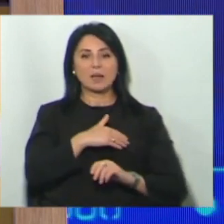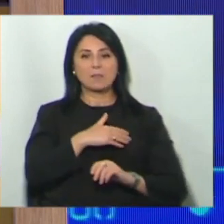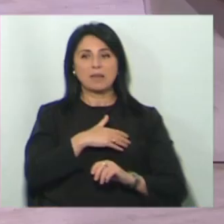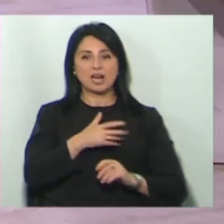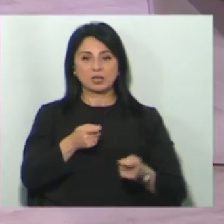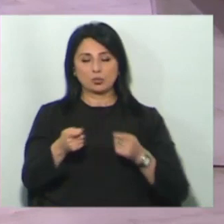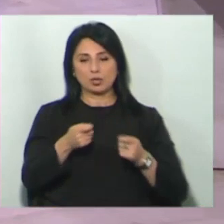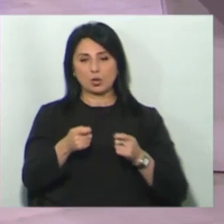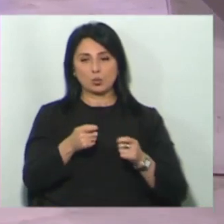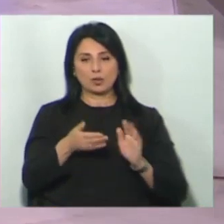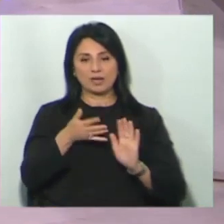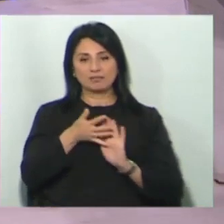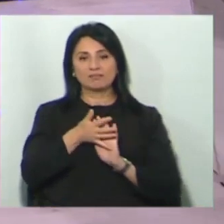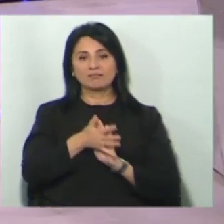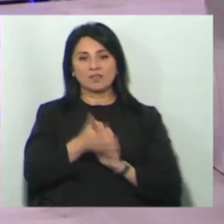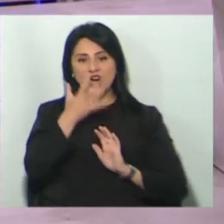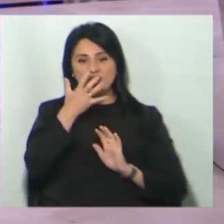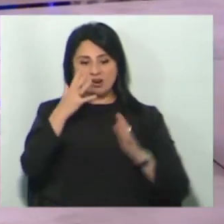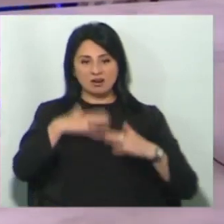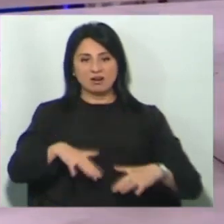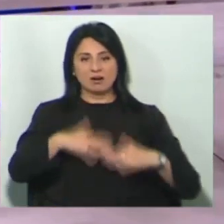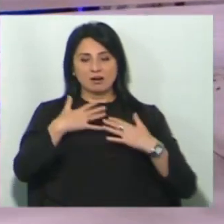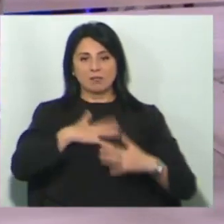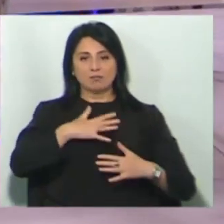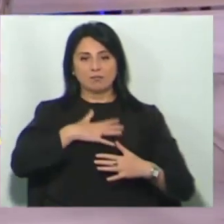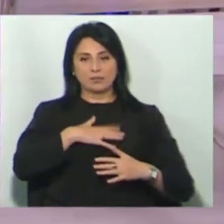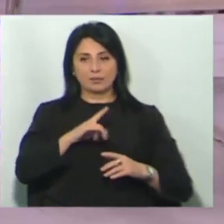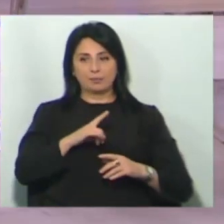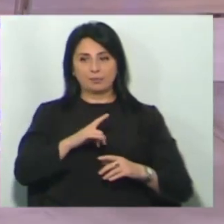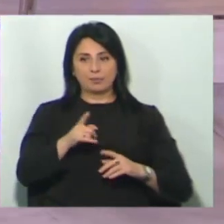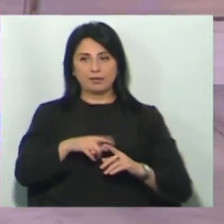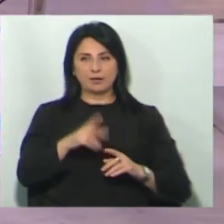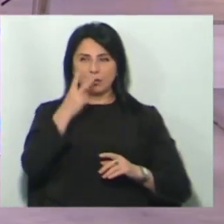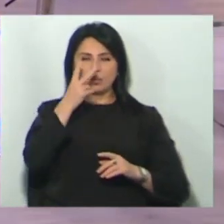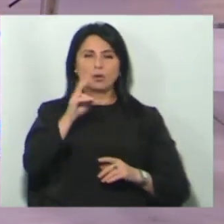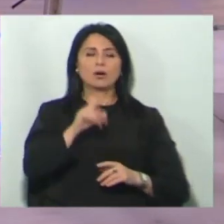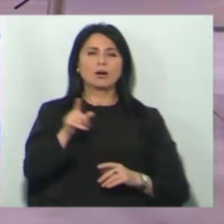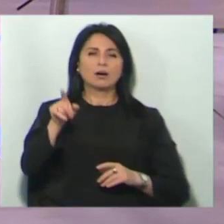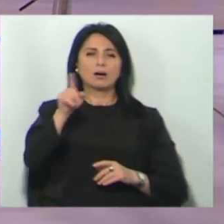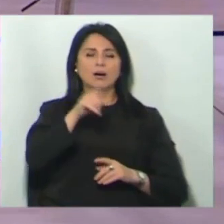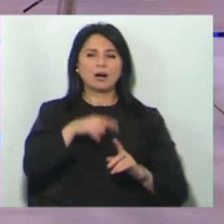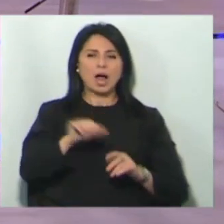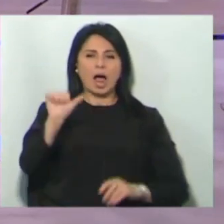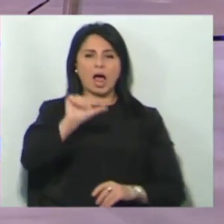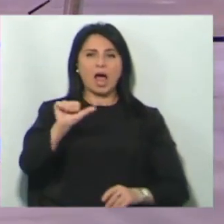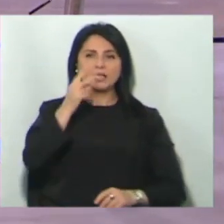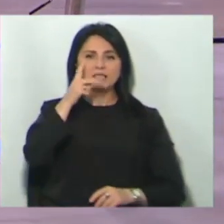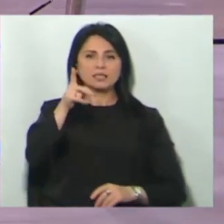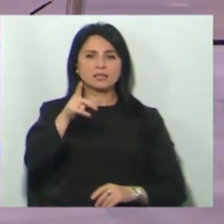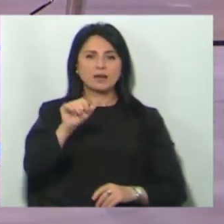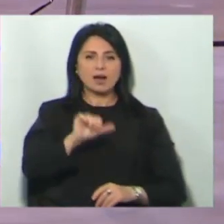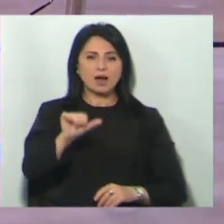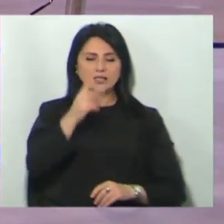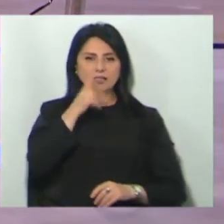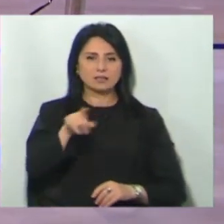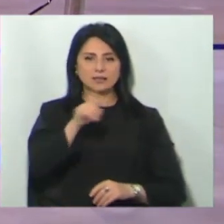ტემპერატურის რეგულირებასთან დაკავშირებით, თუ დააკვირდებით სამხრეთის ქვეყნებს, თუ დააკვირდებით შუა აზიის ქვეყნებს,